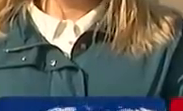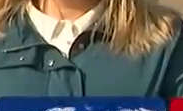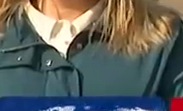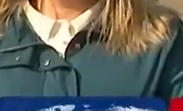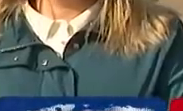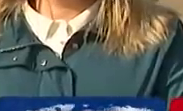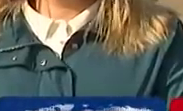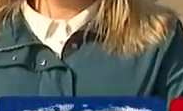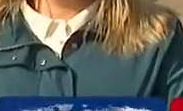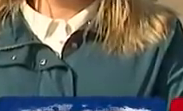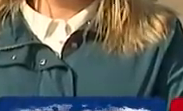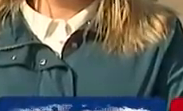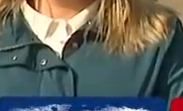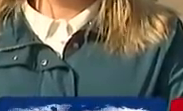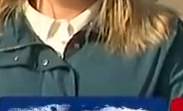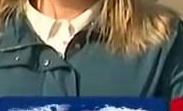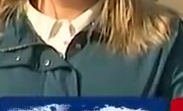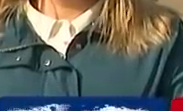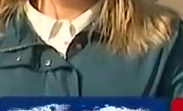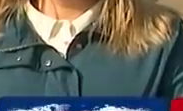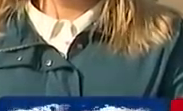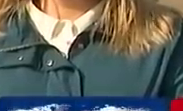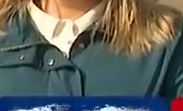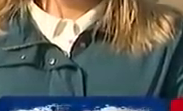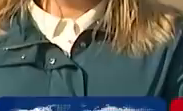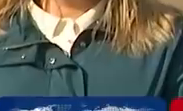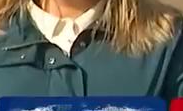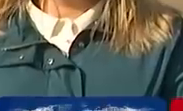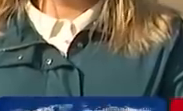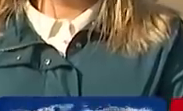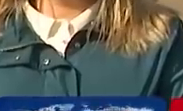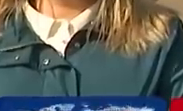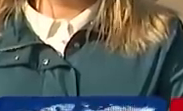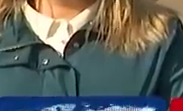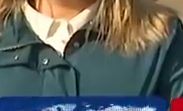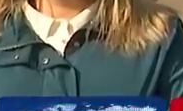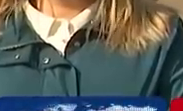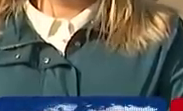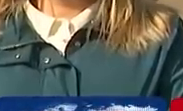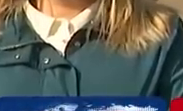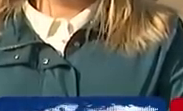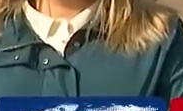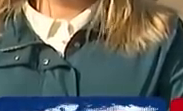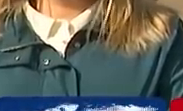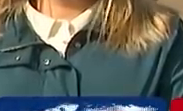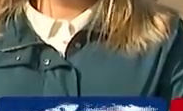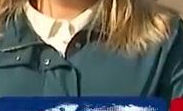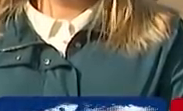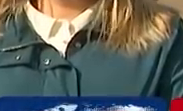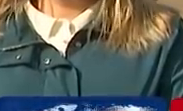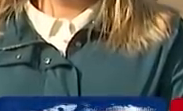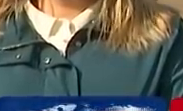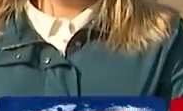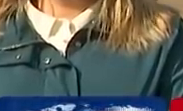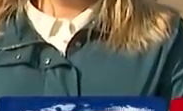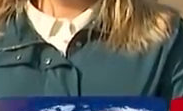pan wojewoda koordynuje o bieżącej sytuacji i dobra informacja jest taka że na ten moment